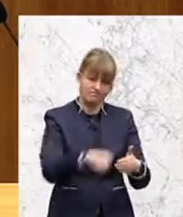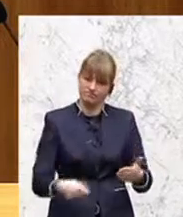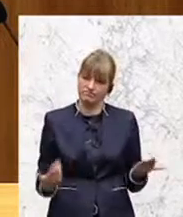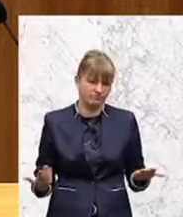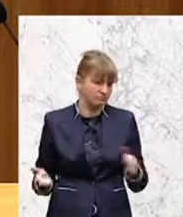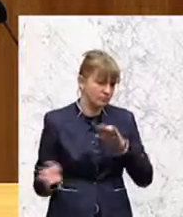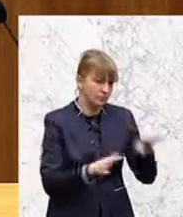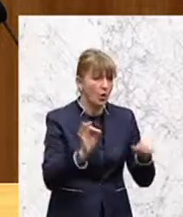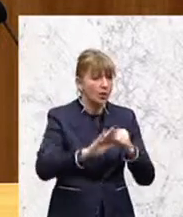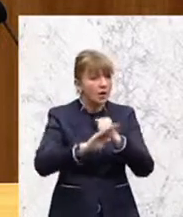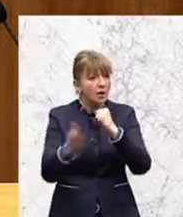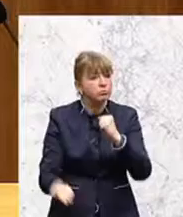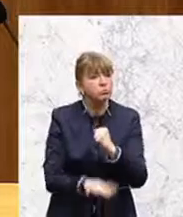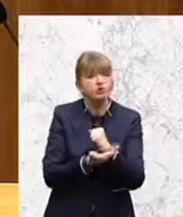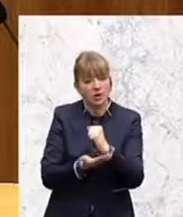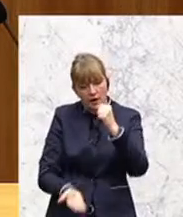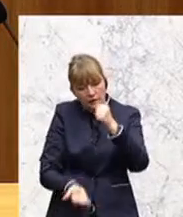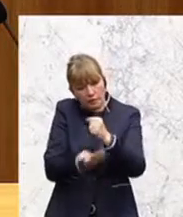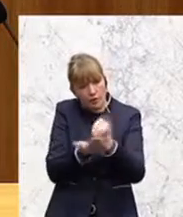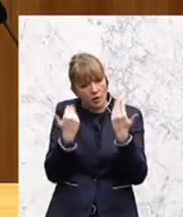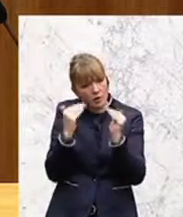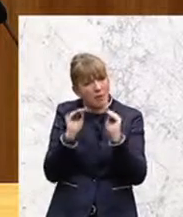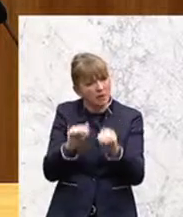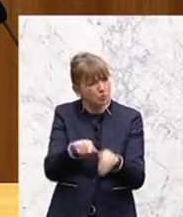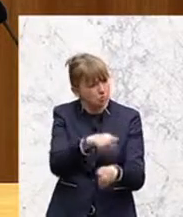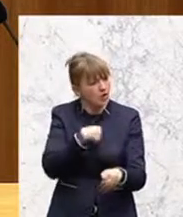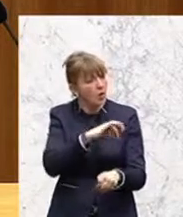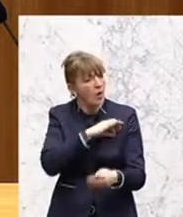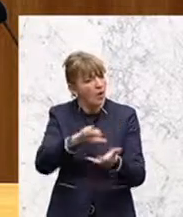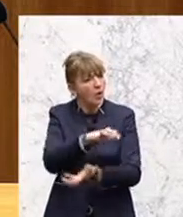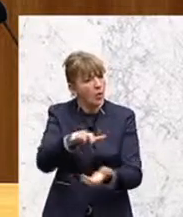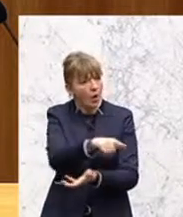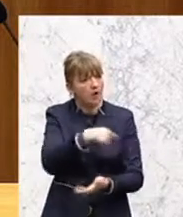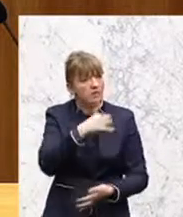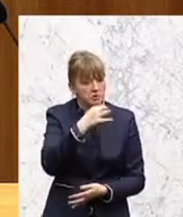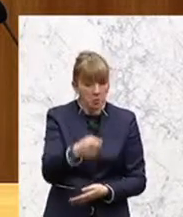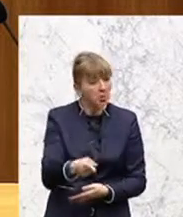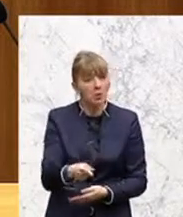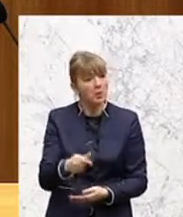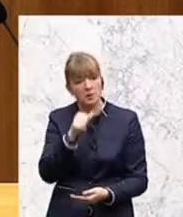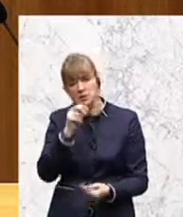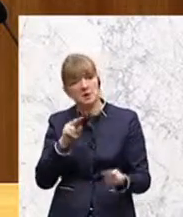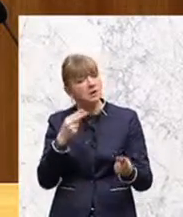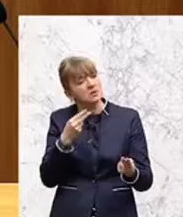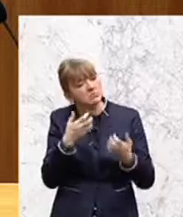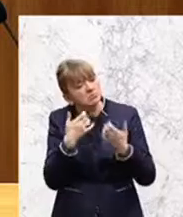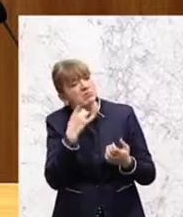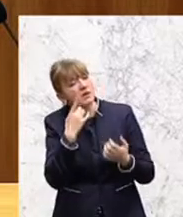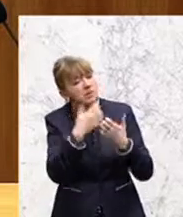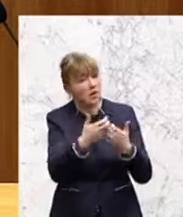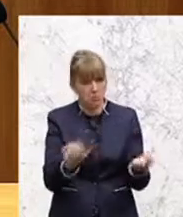Die Budgetkürzungen im Klimaschutz hat mein Kollege Kogler angesprochen, auf die sind Sie nicht eingegangen, Herr Finanzminister.